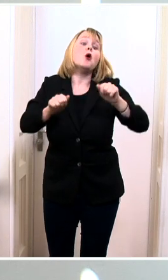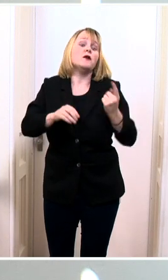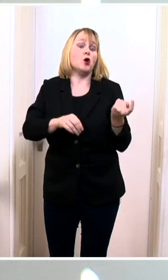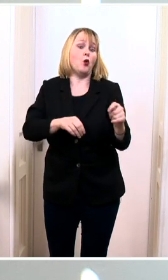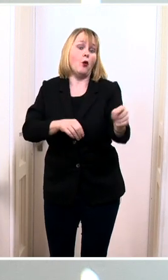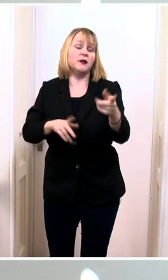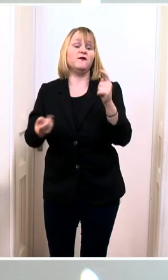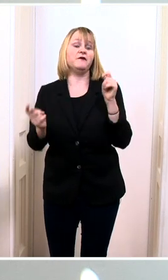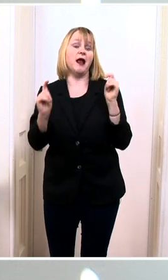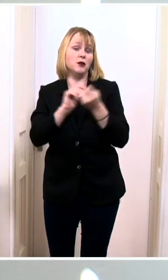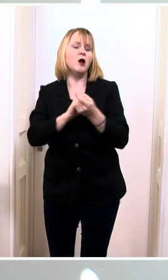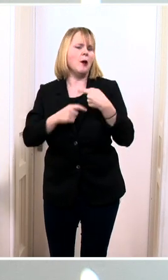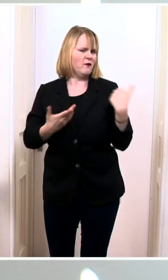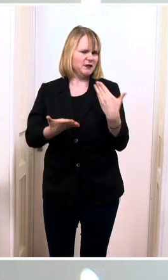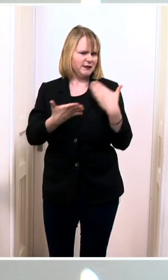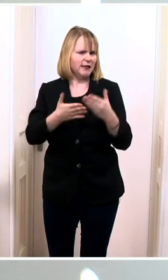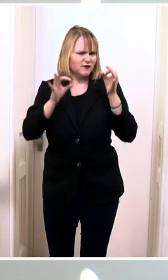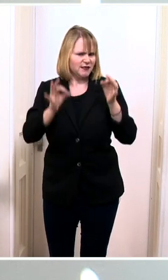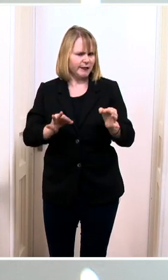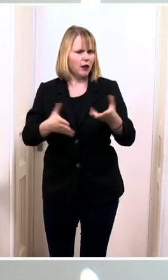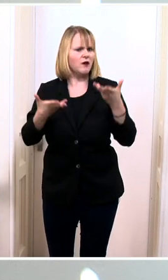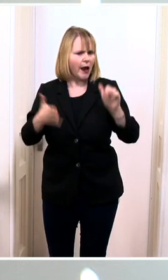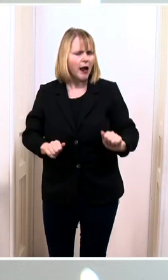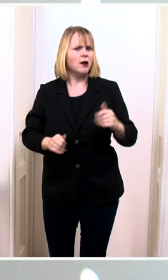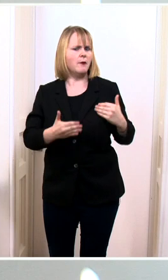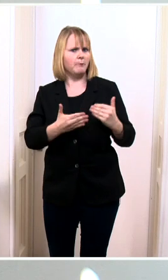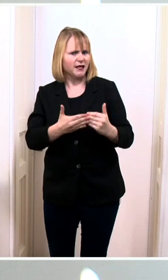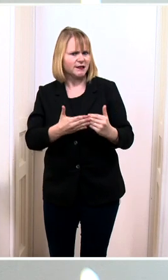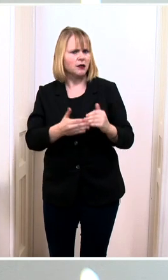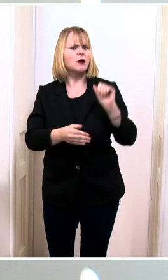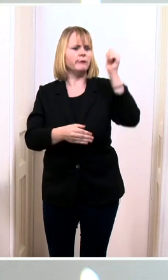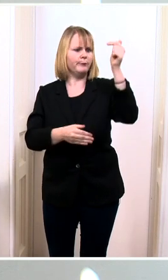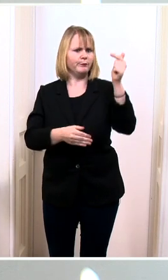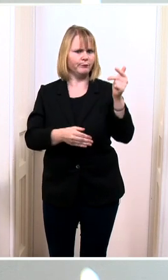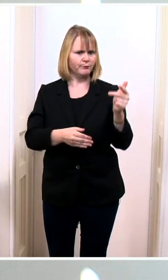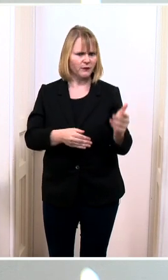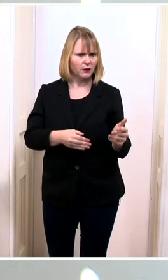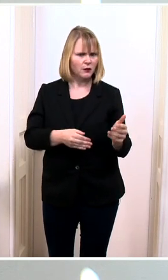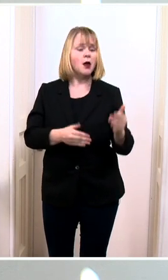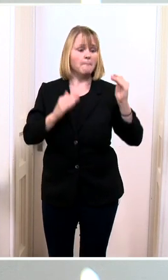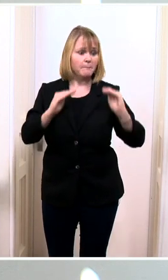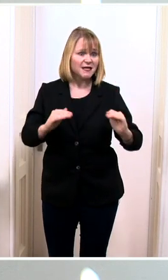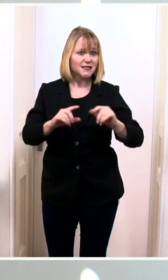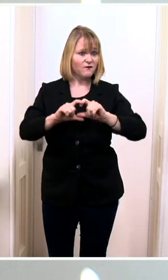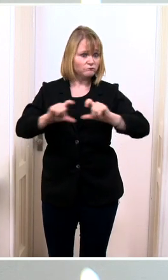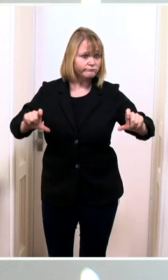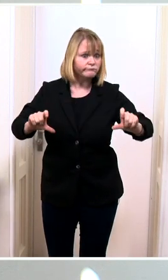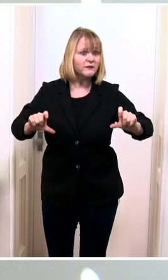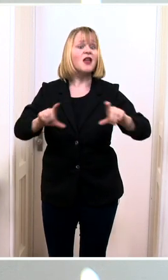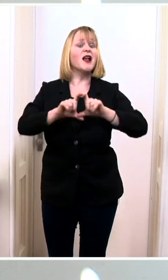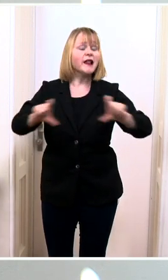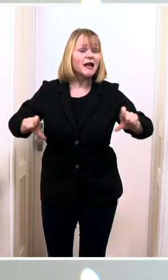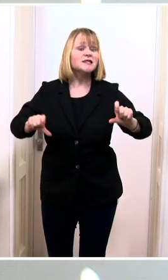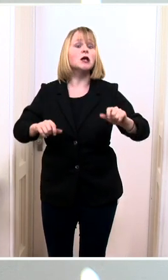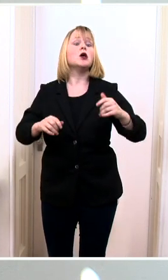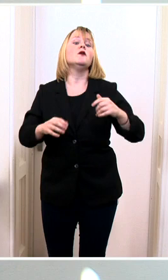ich bin mir derzeit relativ sicher, dass wir bis zur Priorität Klasse 75+ genügend Impfstoff